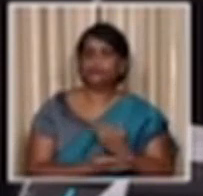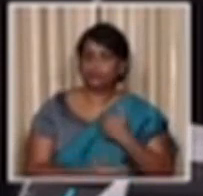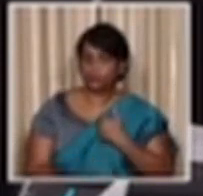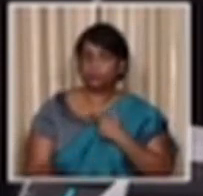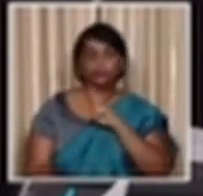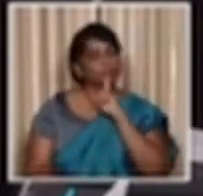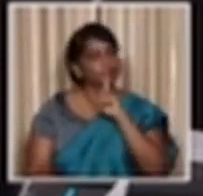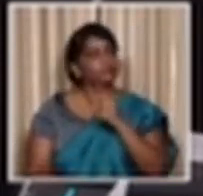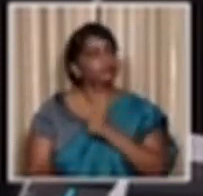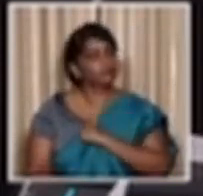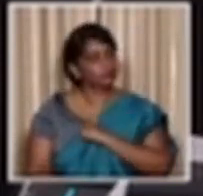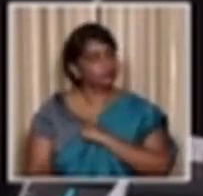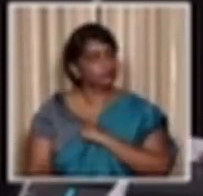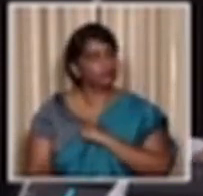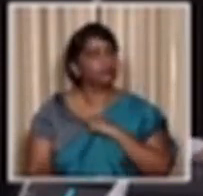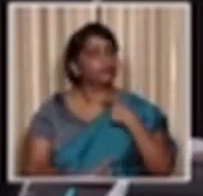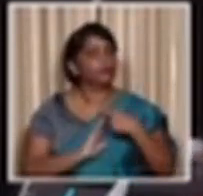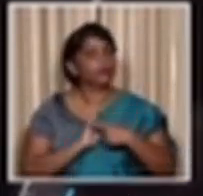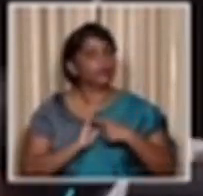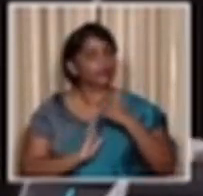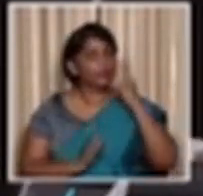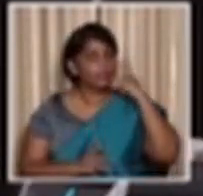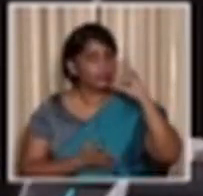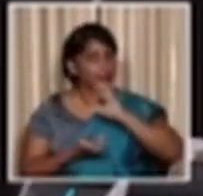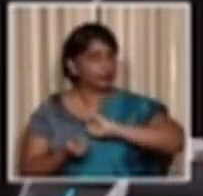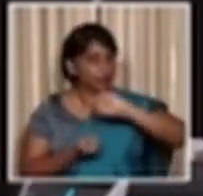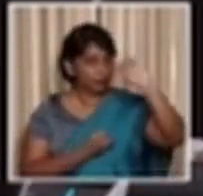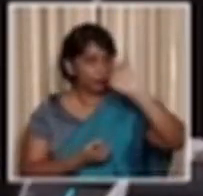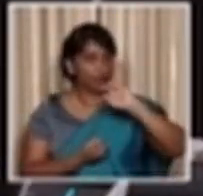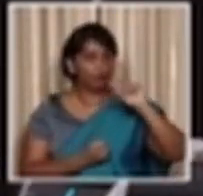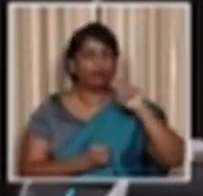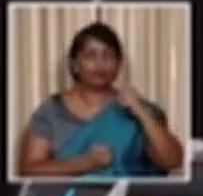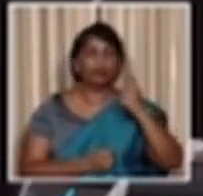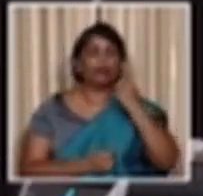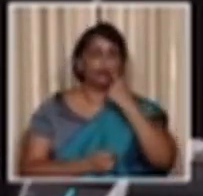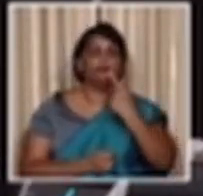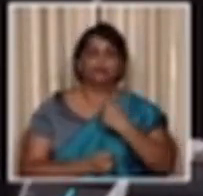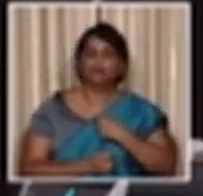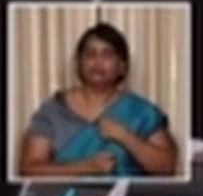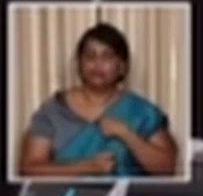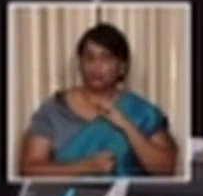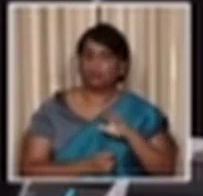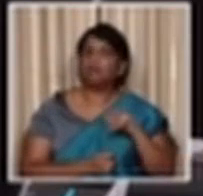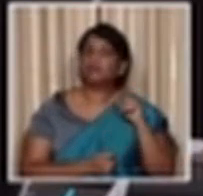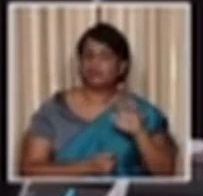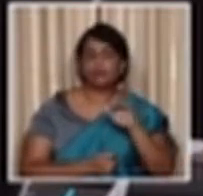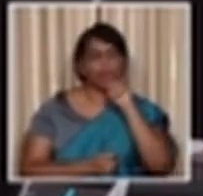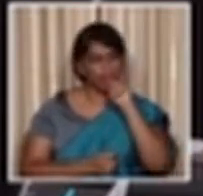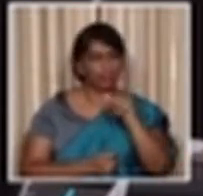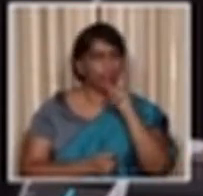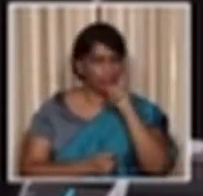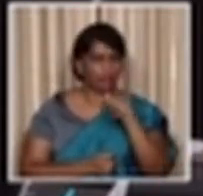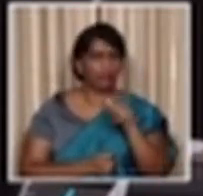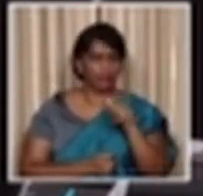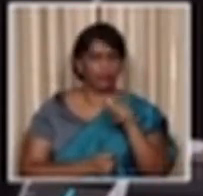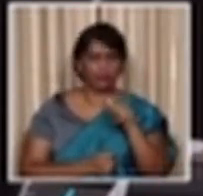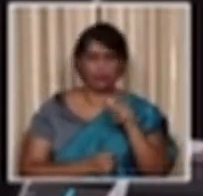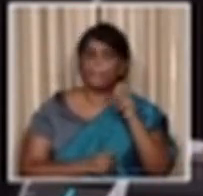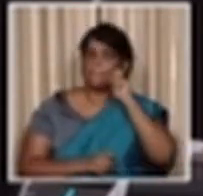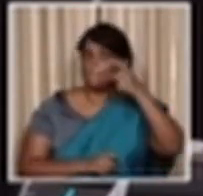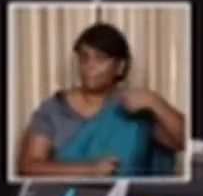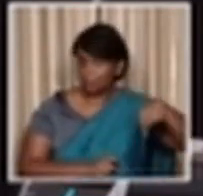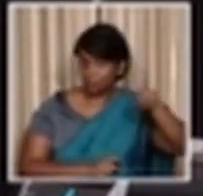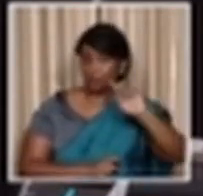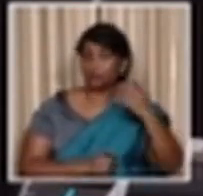කියන්න කැමති මේ රට යැවීම පිළිබඳව ඉල්ලීමක් තියෙනවා. ඒක සත්‍ය දෙයක්. ඒ වගේම ජනතාවගෙත්